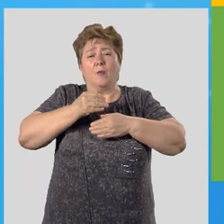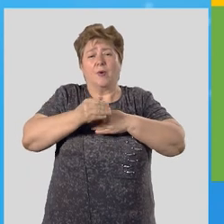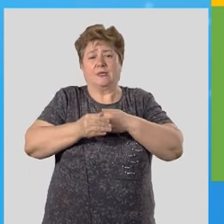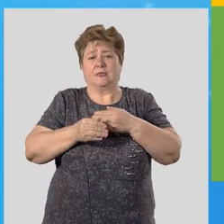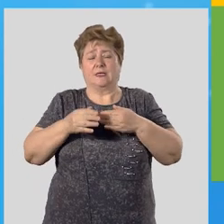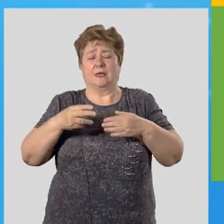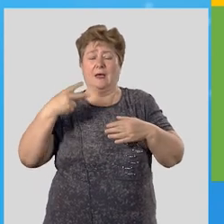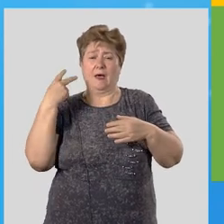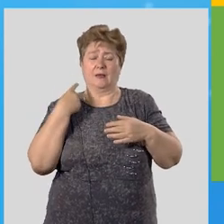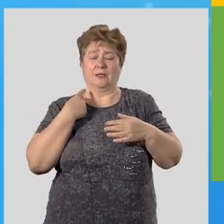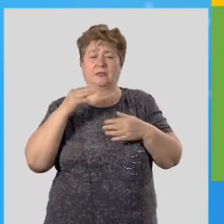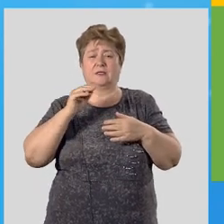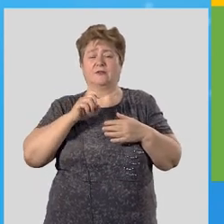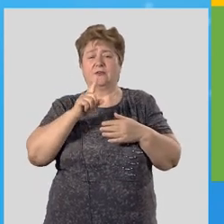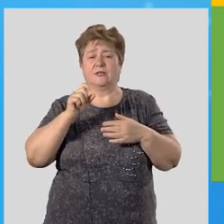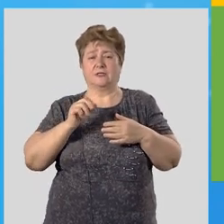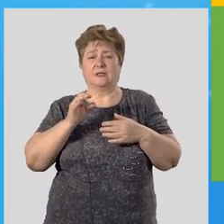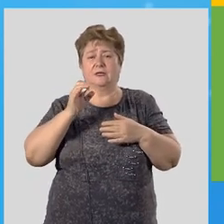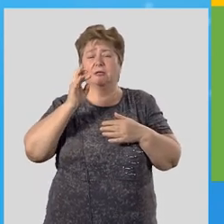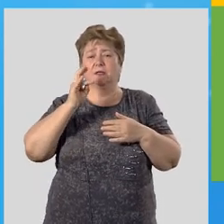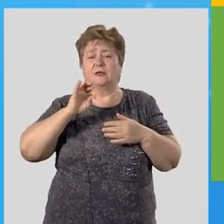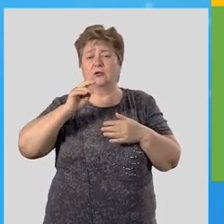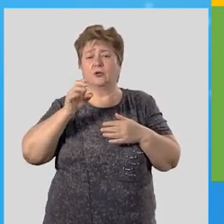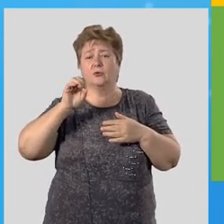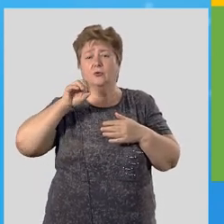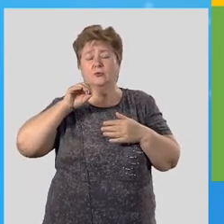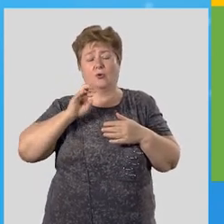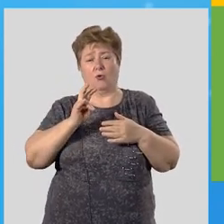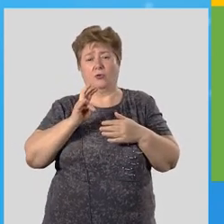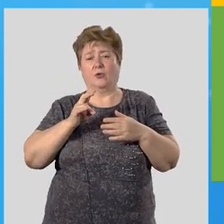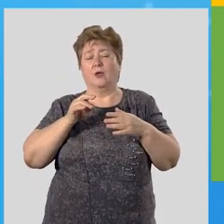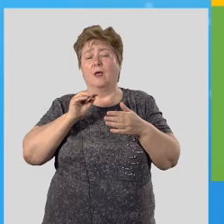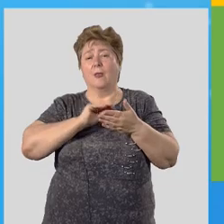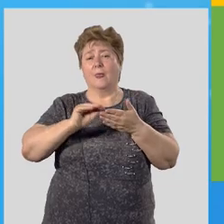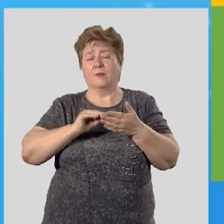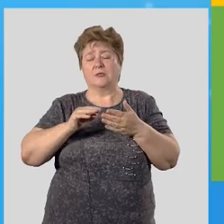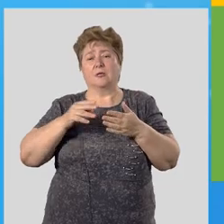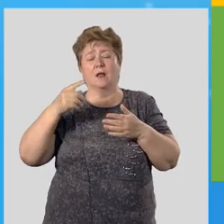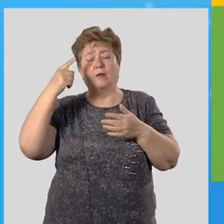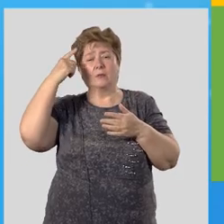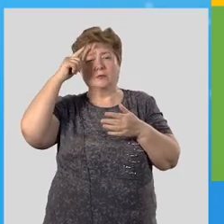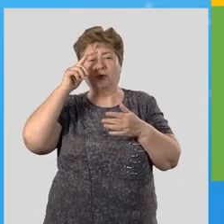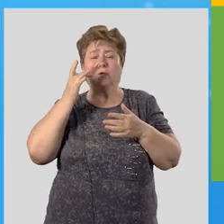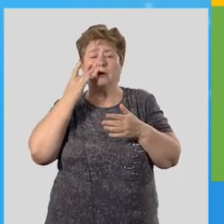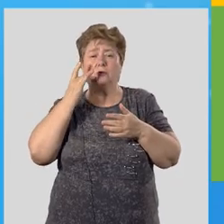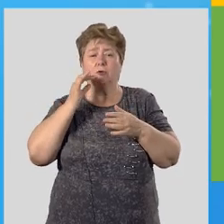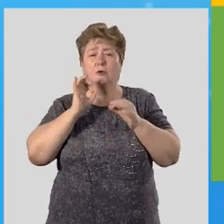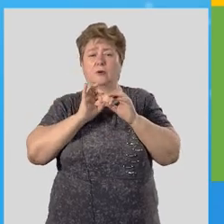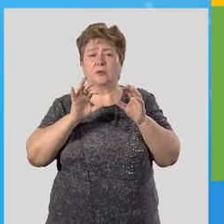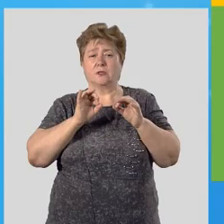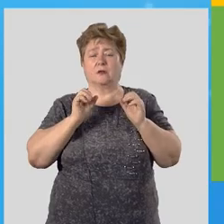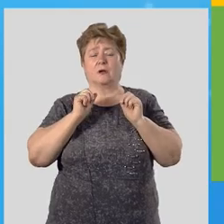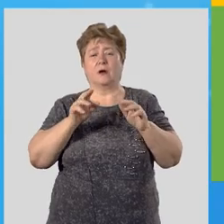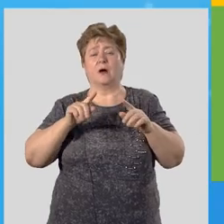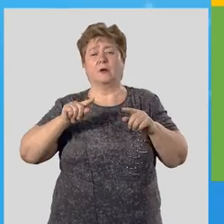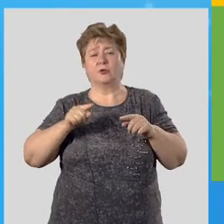Позднее английский физик Исаак Ньютон разработал теорию, которая объясняла,